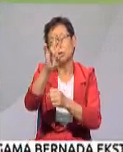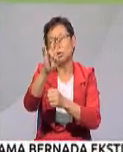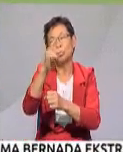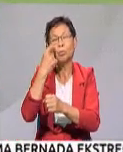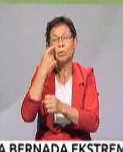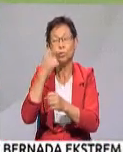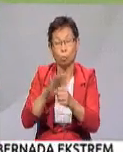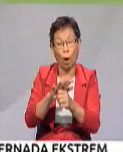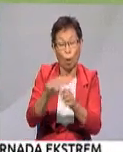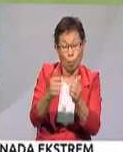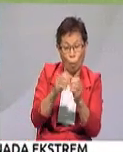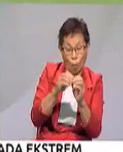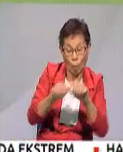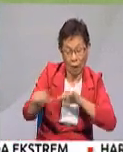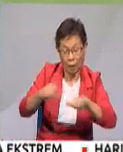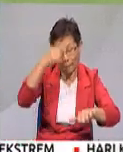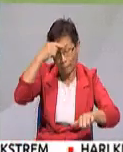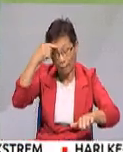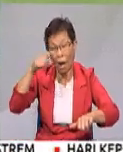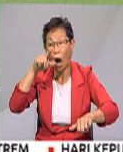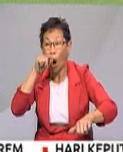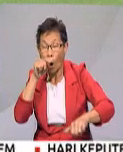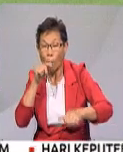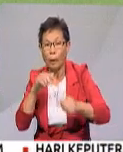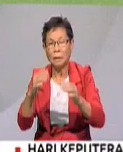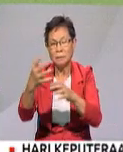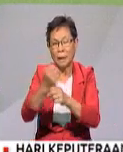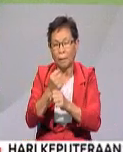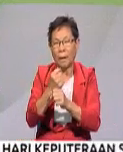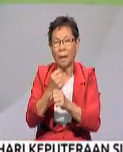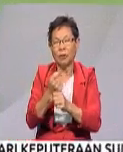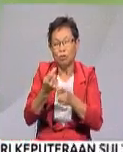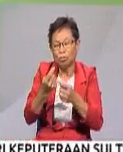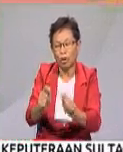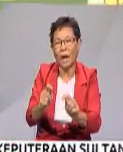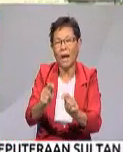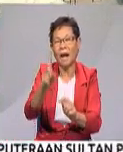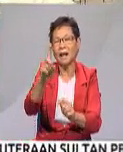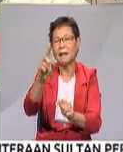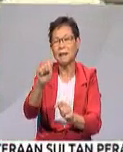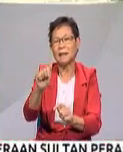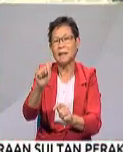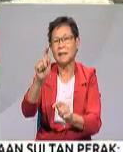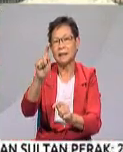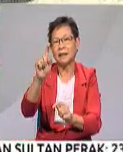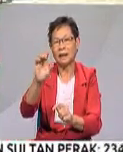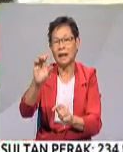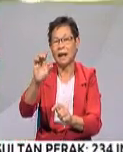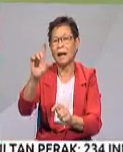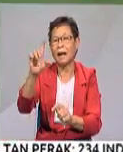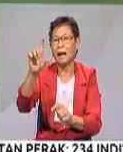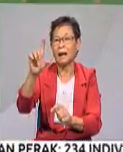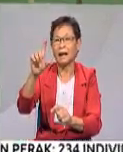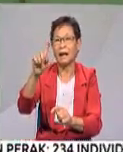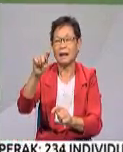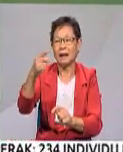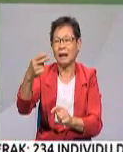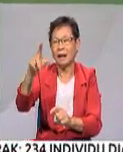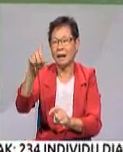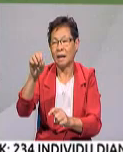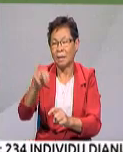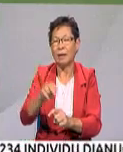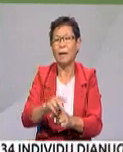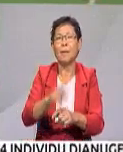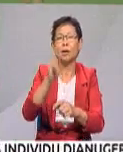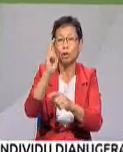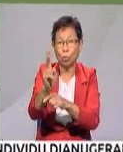semakin rancak apabila Blackhawks berjaya menyamakan kedudukan menerusi try Declan Barnett. Bersama babak kedua, masing-masing melakukan